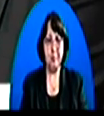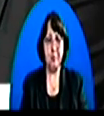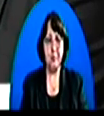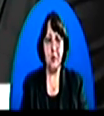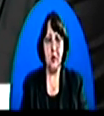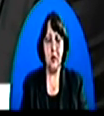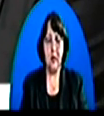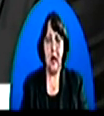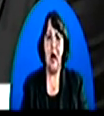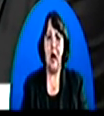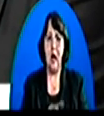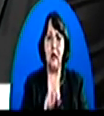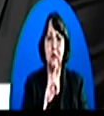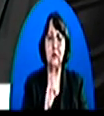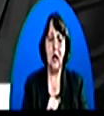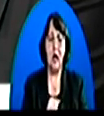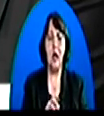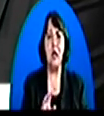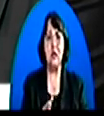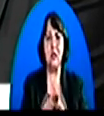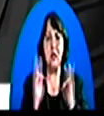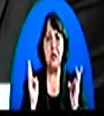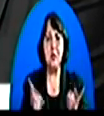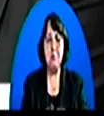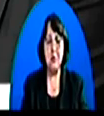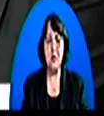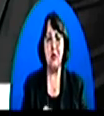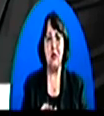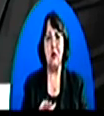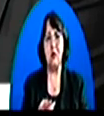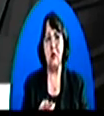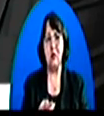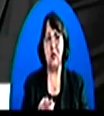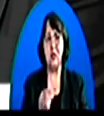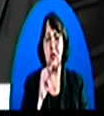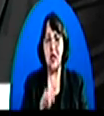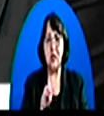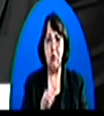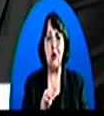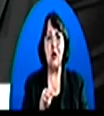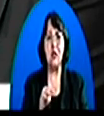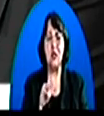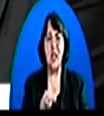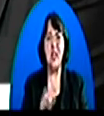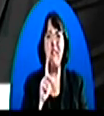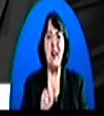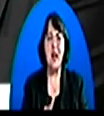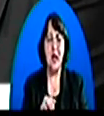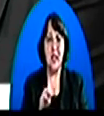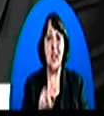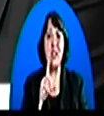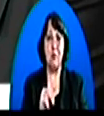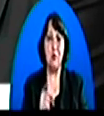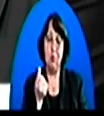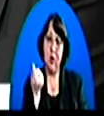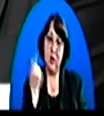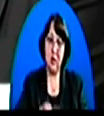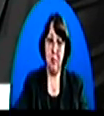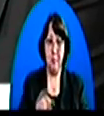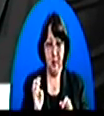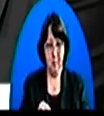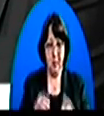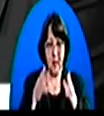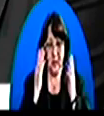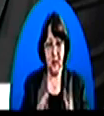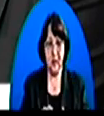Нийгмийн одоо бас зорилттой бүлэг болох энэ тэтгэвэр тэтгэмж авдаг иргэдийн одоо энэ тэтгэвэр тэтгэмжийг нь бас нэмэгдүүлэх шийдвэр гаргалаа шүү дээ. Энэ дээр тас хариулт